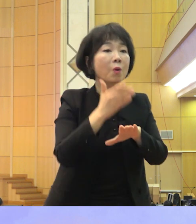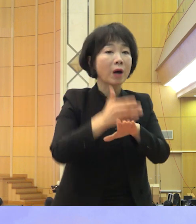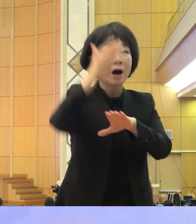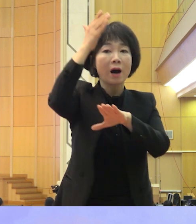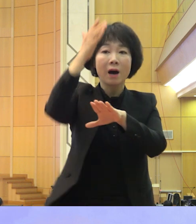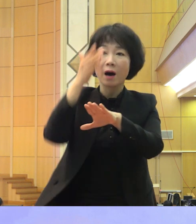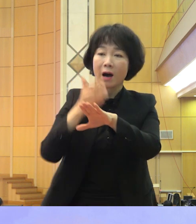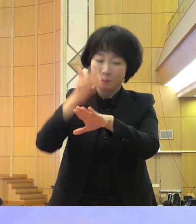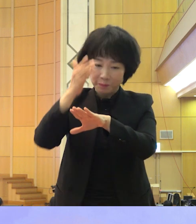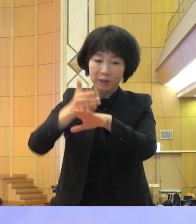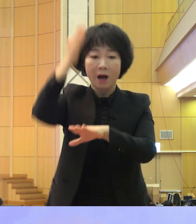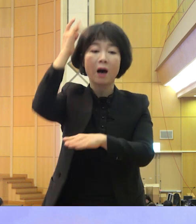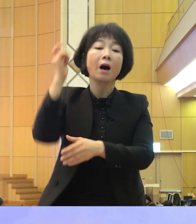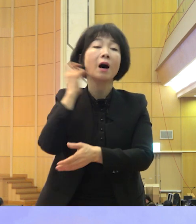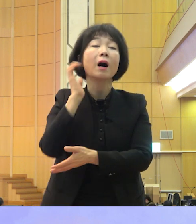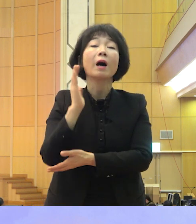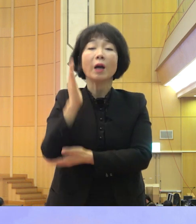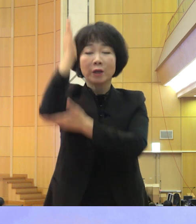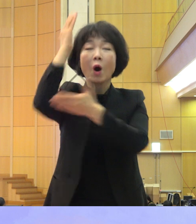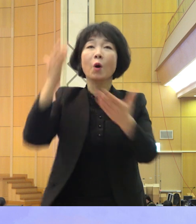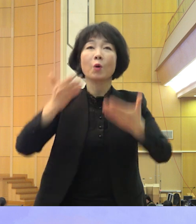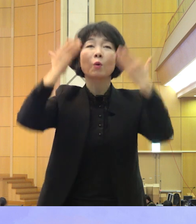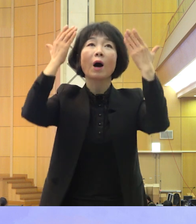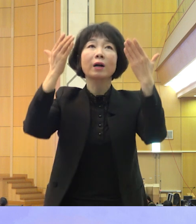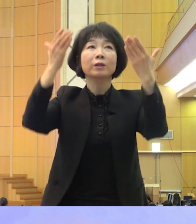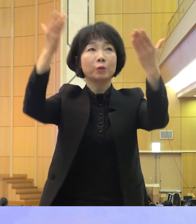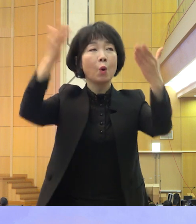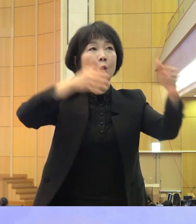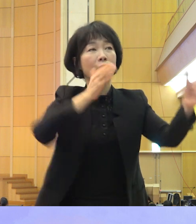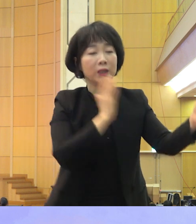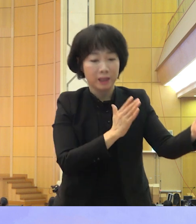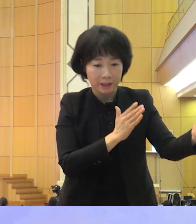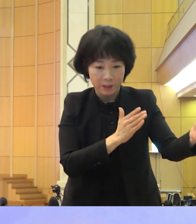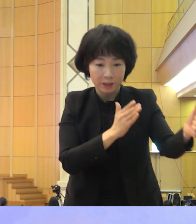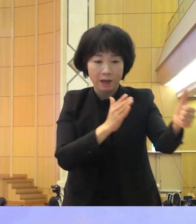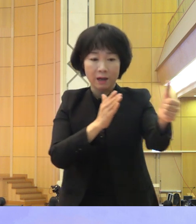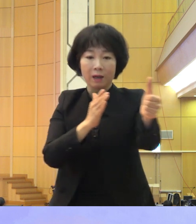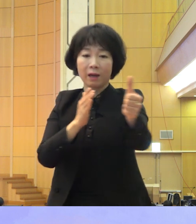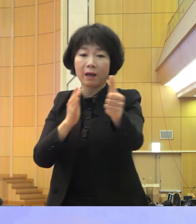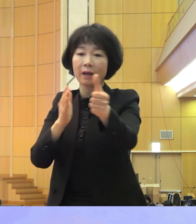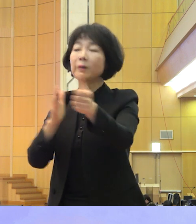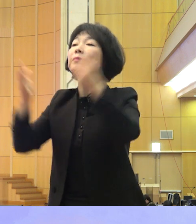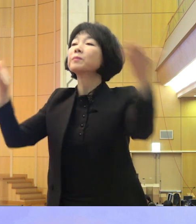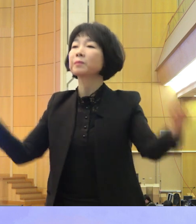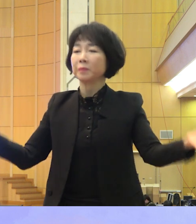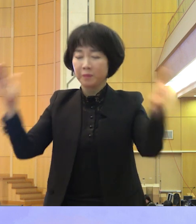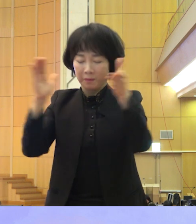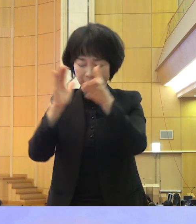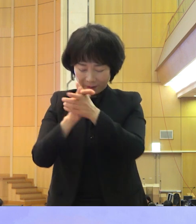치유받고 감사 영광 돌리세.